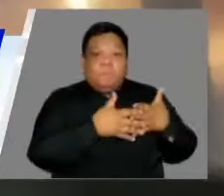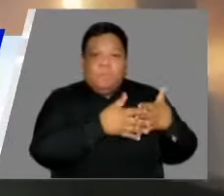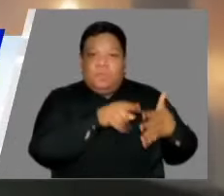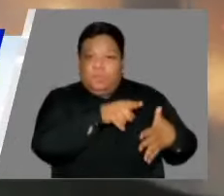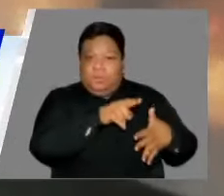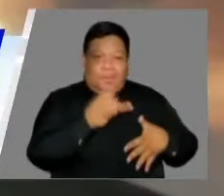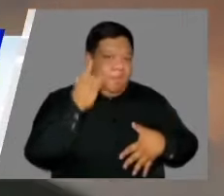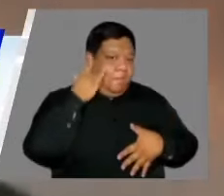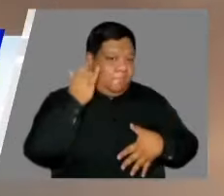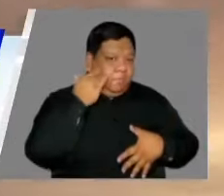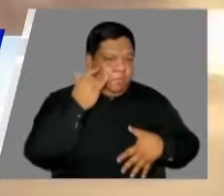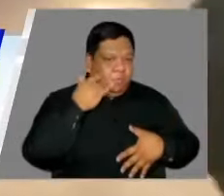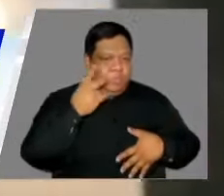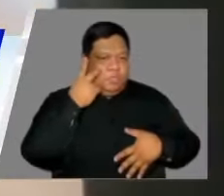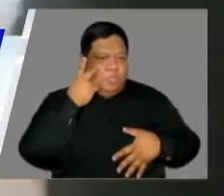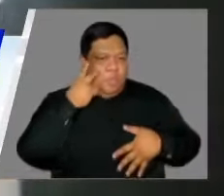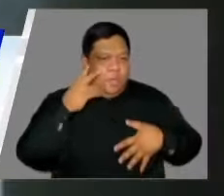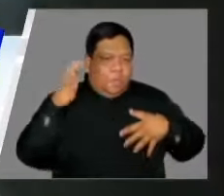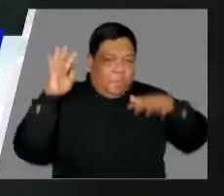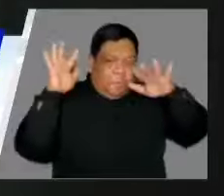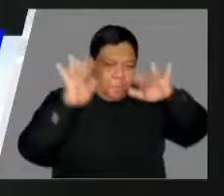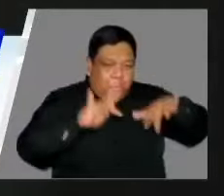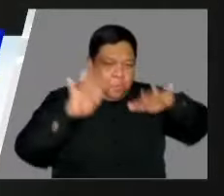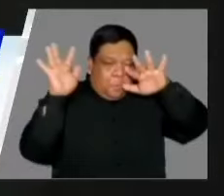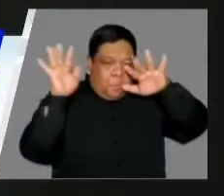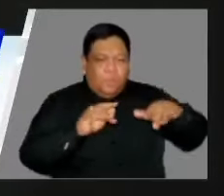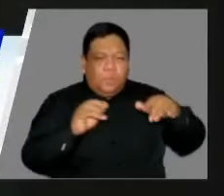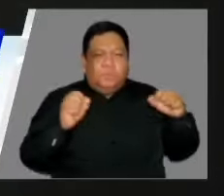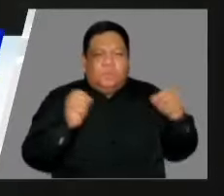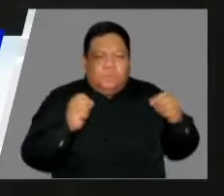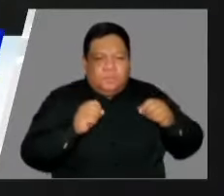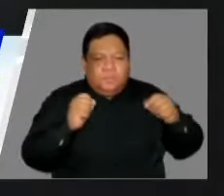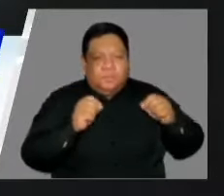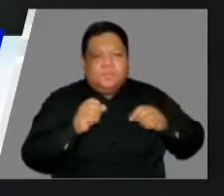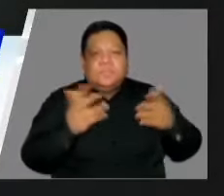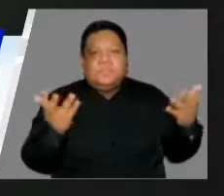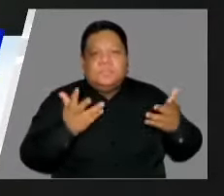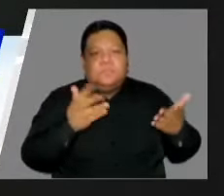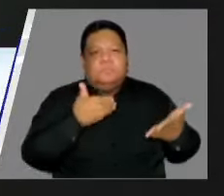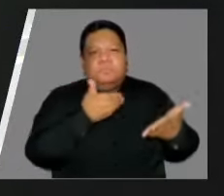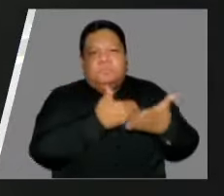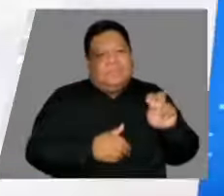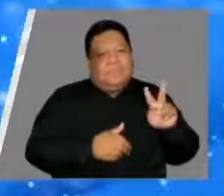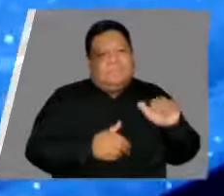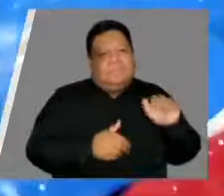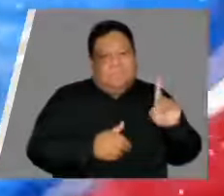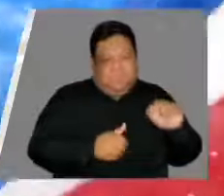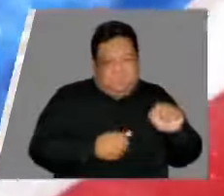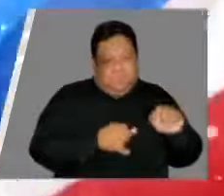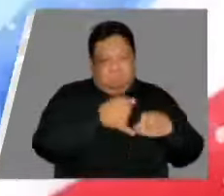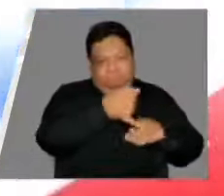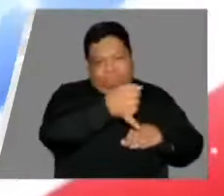ng niyebe. Sumama ito sa ilang bayan malapit sa California-Nevada border.